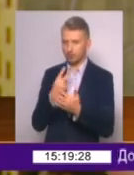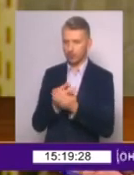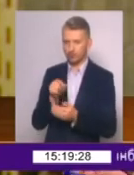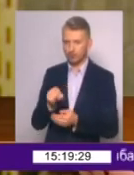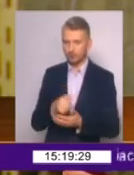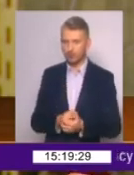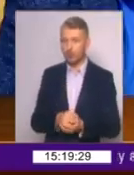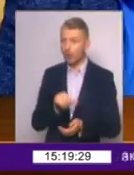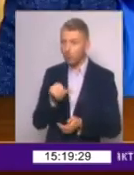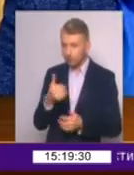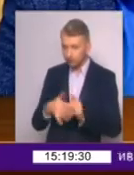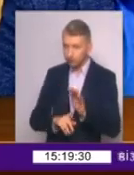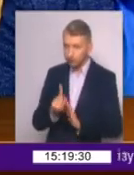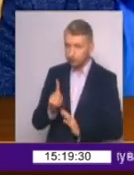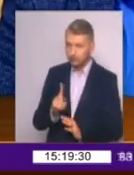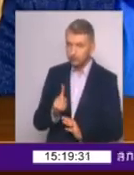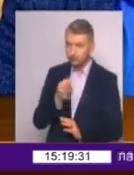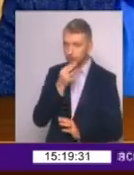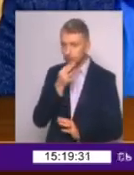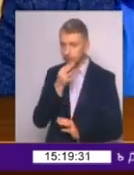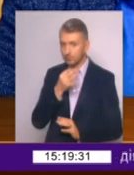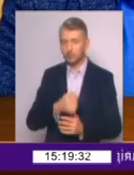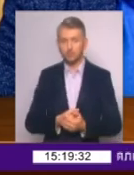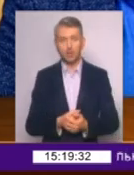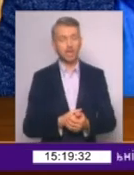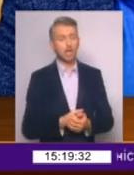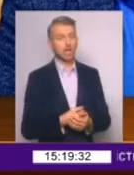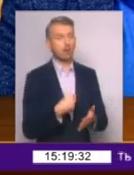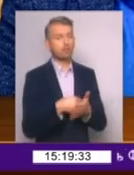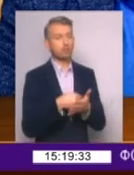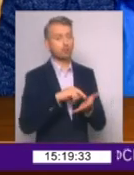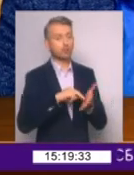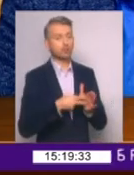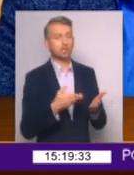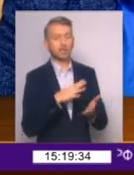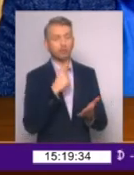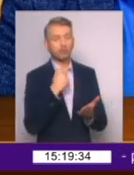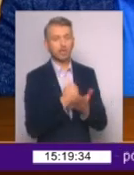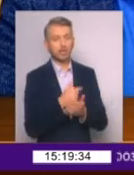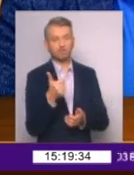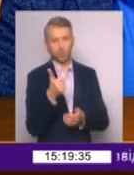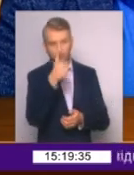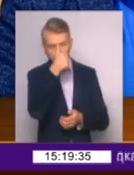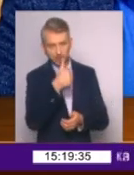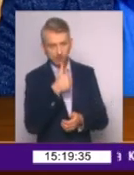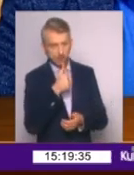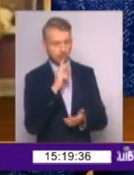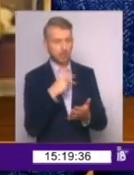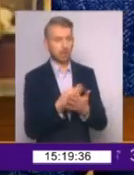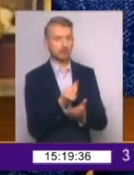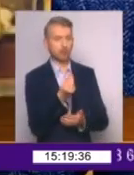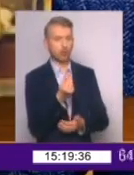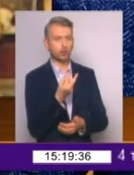у вас розпочинаються такі роботи? Бюджетом, який був прийнятий в грудні місяці, передбачені кошти